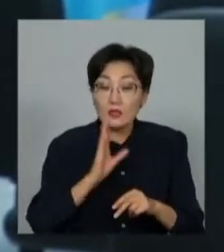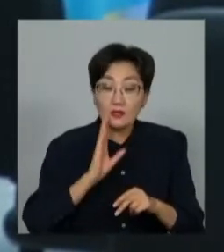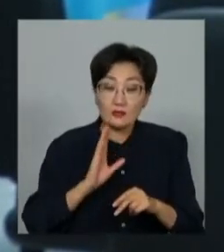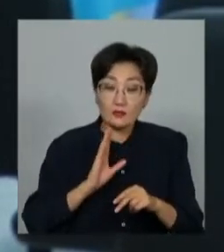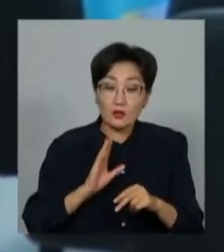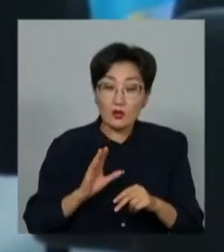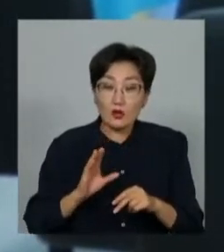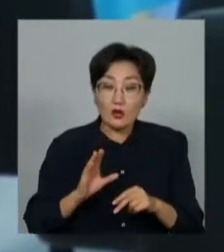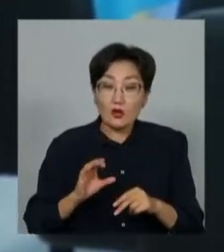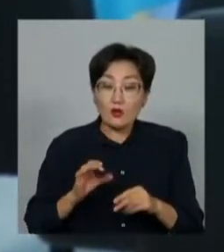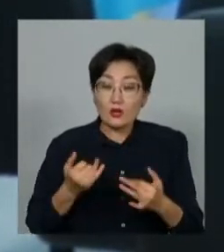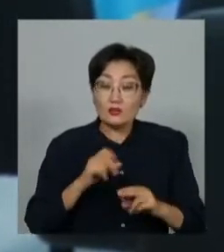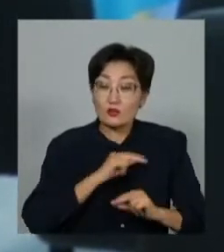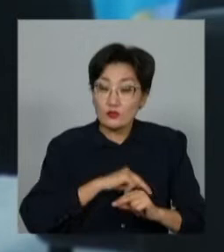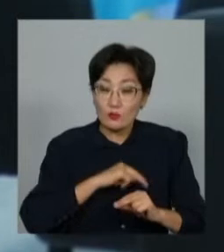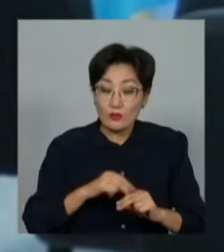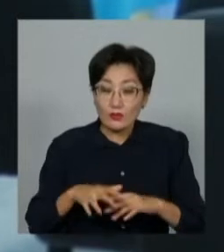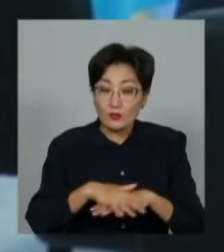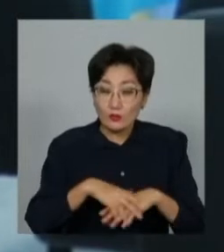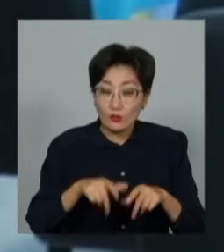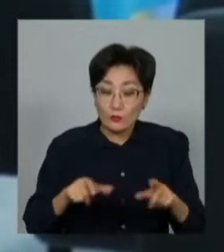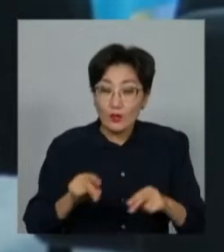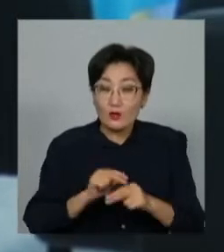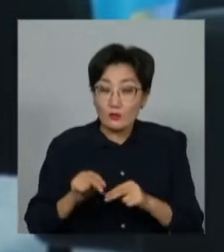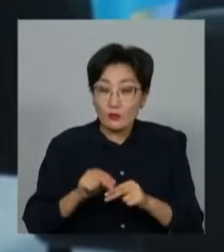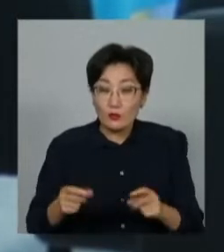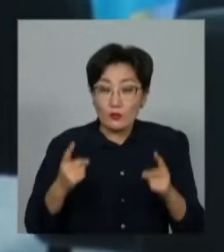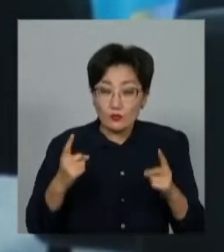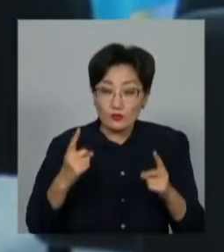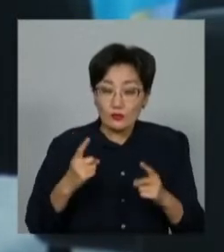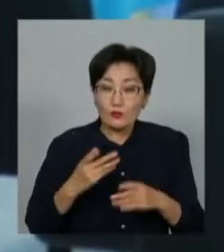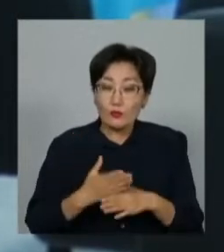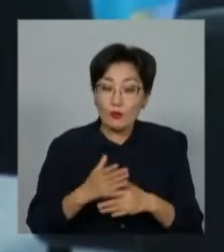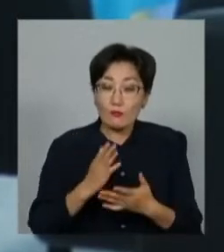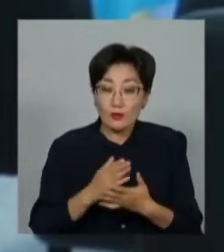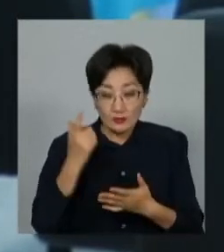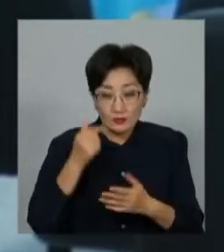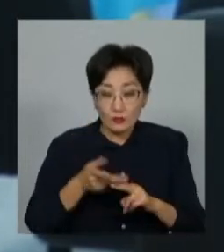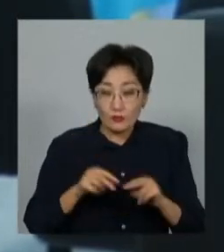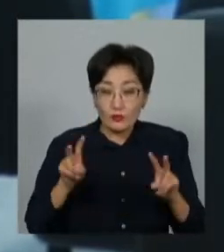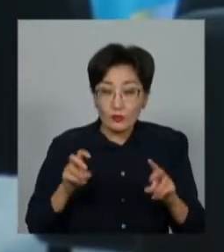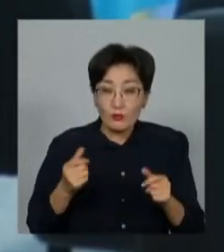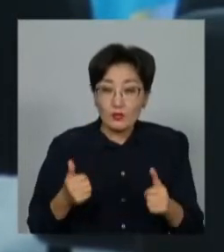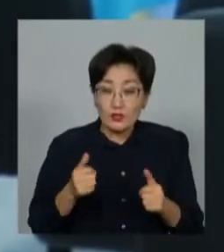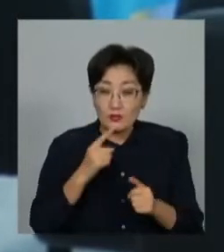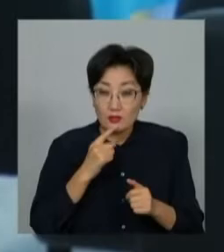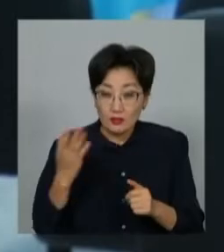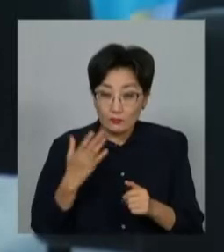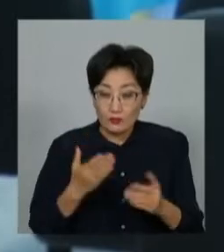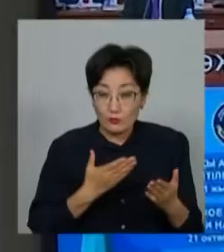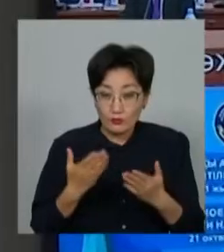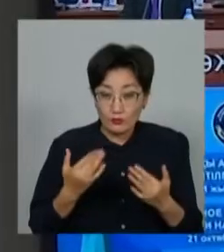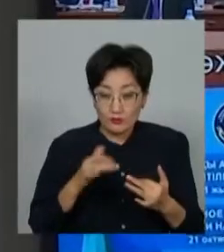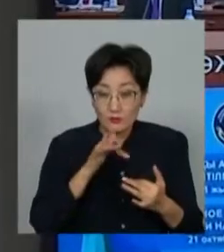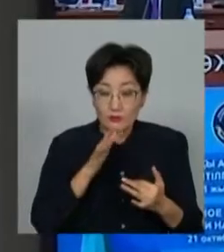ананың рөлі қазіргі таңда қоғамның тәрбиелеуіне орасан зор екені баршамызға белгілі. Осы тақырыпта өте жақсы баяндамалар жасады қазіргі таңда.